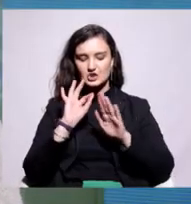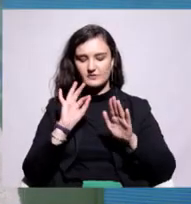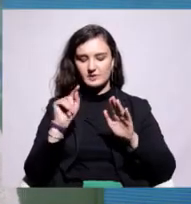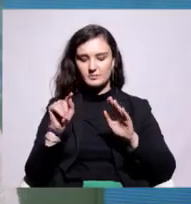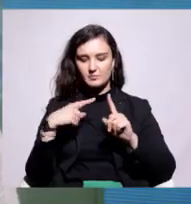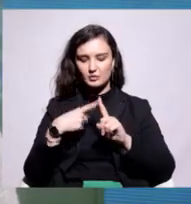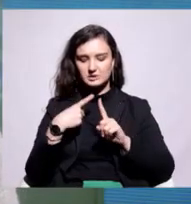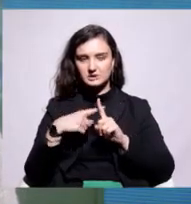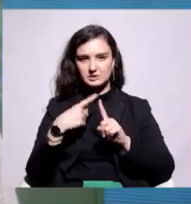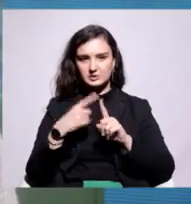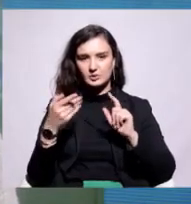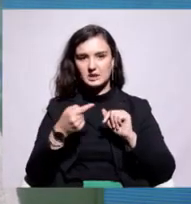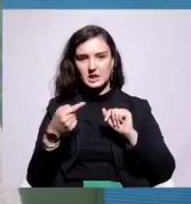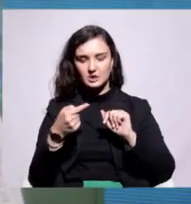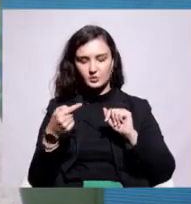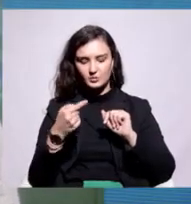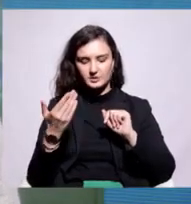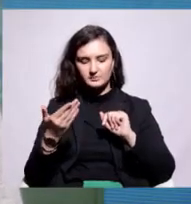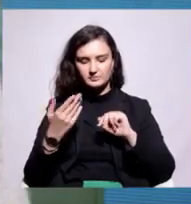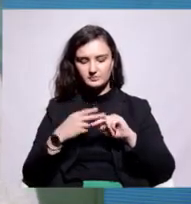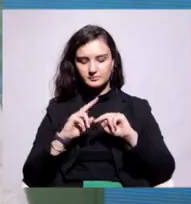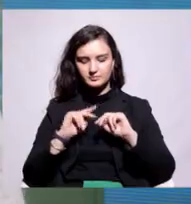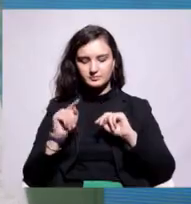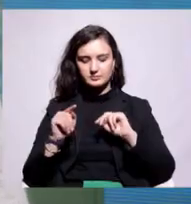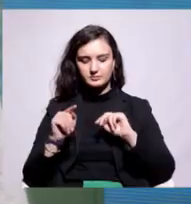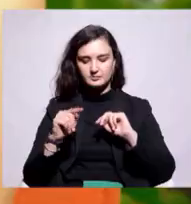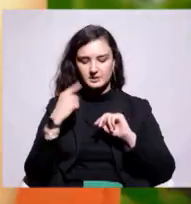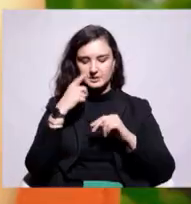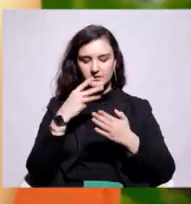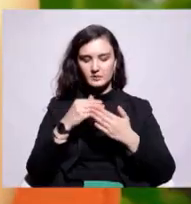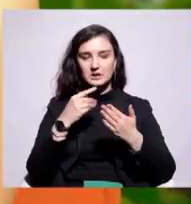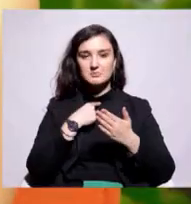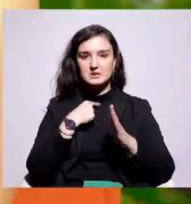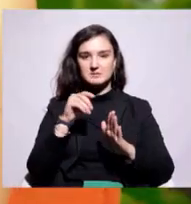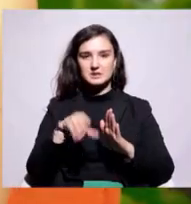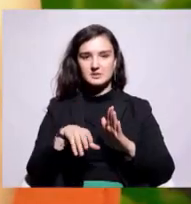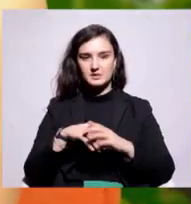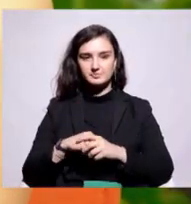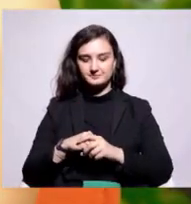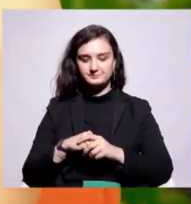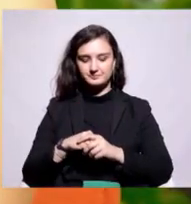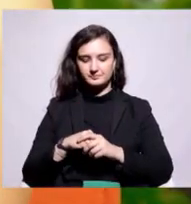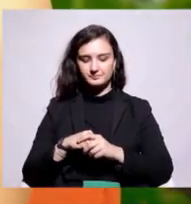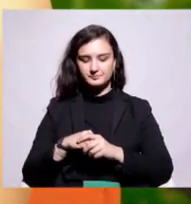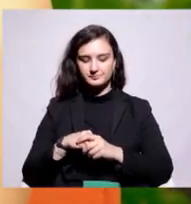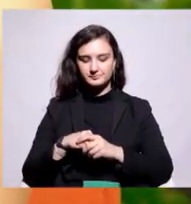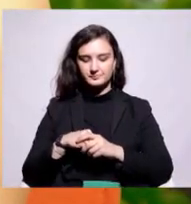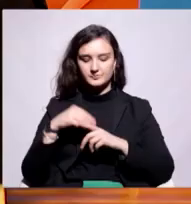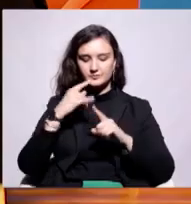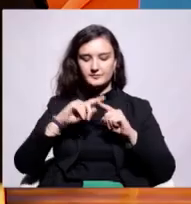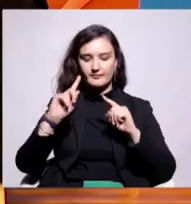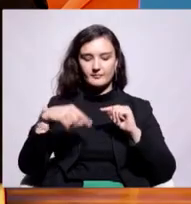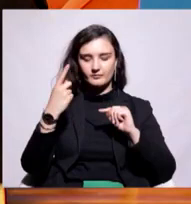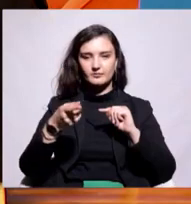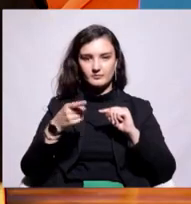either positive or negative, made by an individual. ხმის მიცემა. Our next word